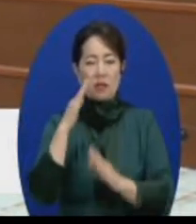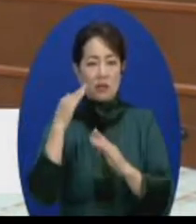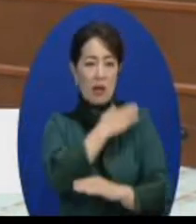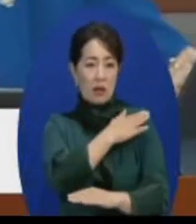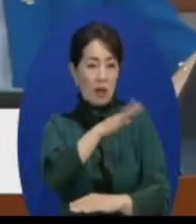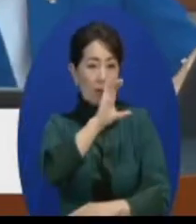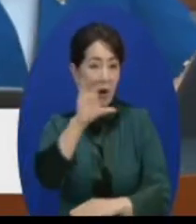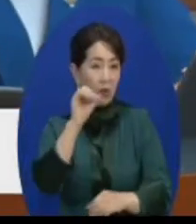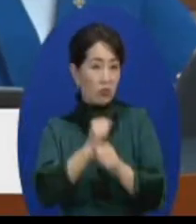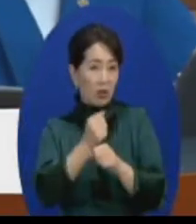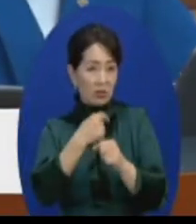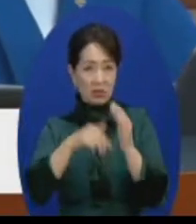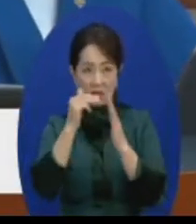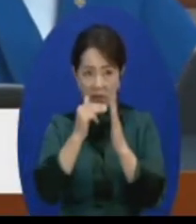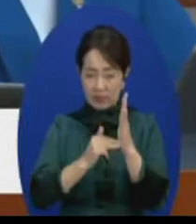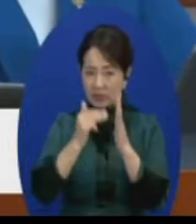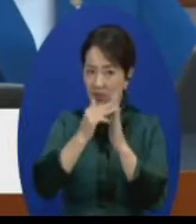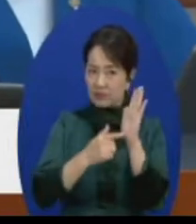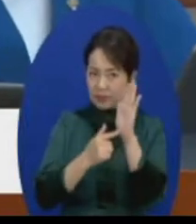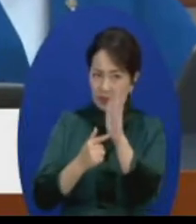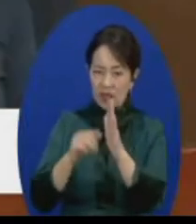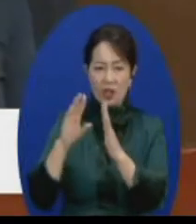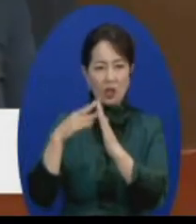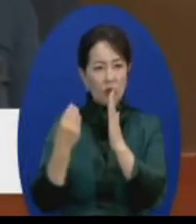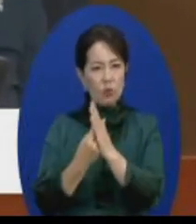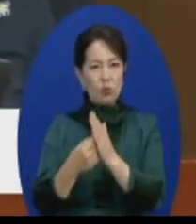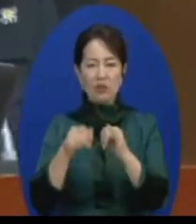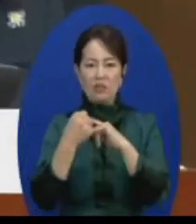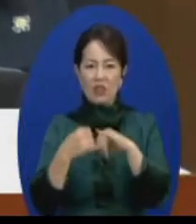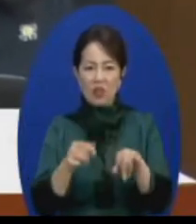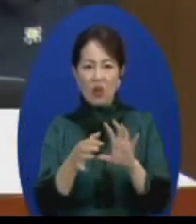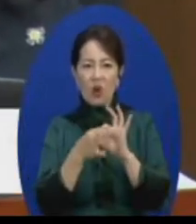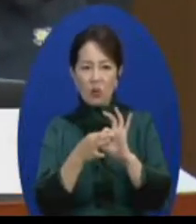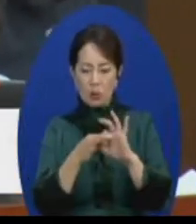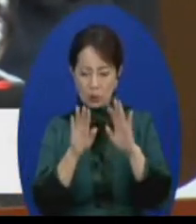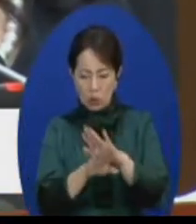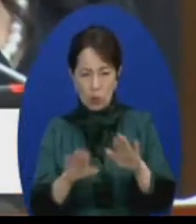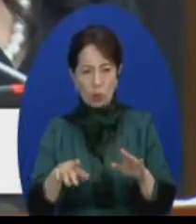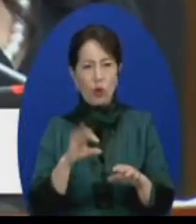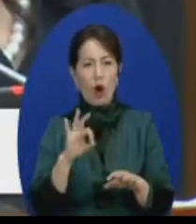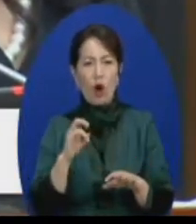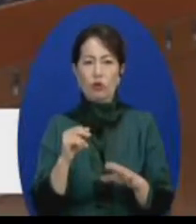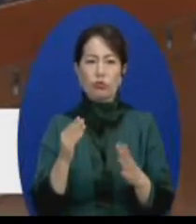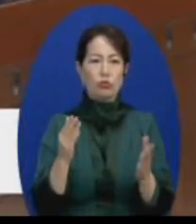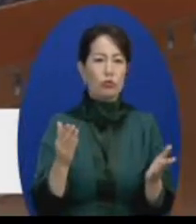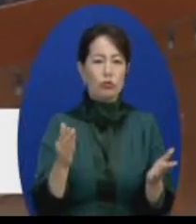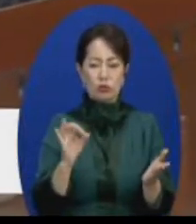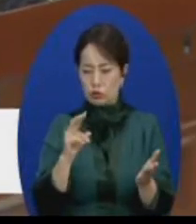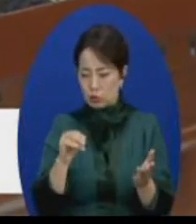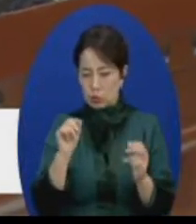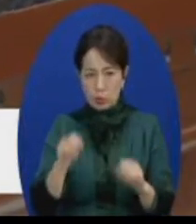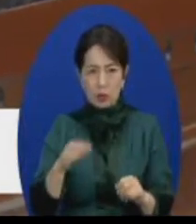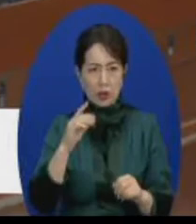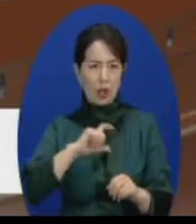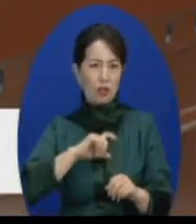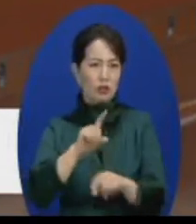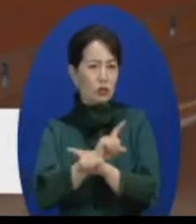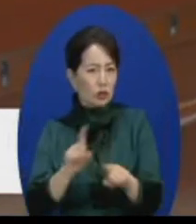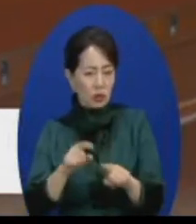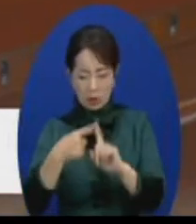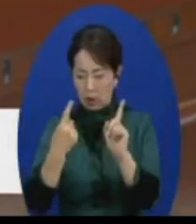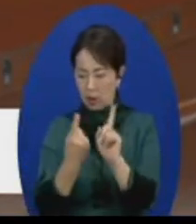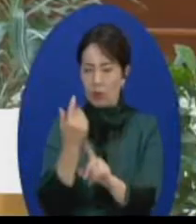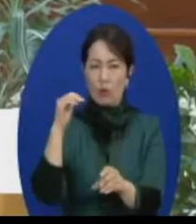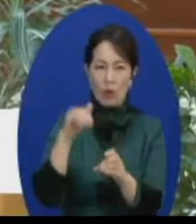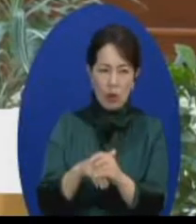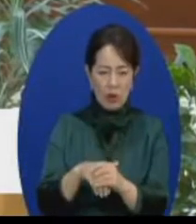байгууллагын ажилтны тайлбараас үүсвэл нэр бүл саналтаа шалгаад хүүхдүүд өнчрөх зөвхөн зөвшөлдөх бас элдэн зөвлөрөх дүртэл